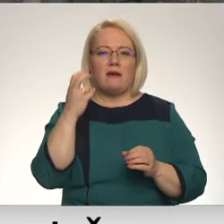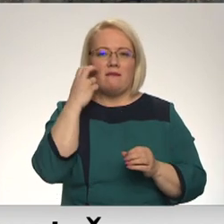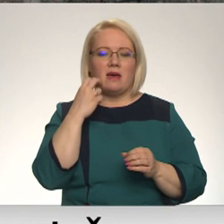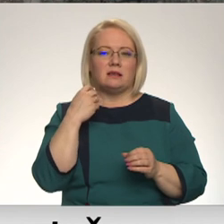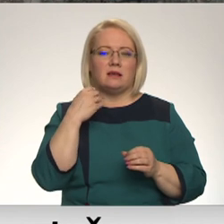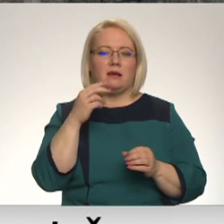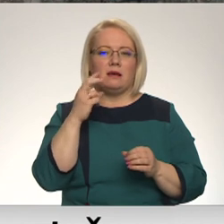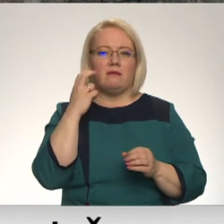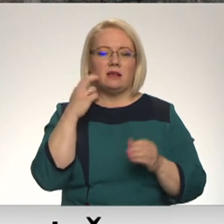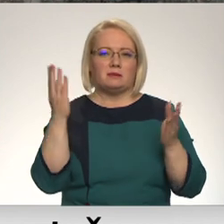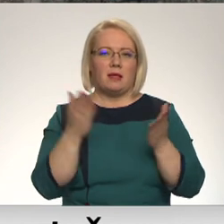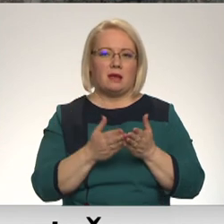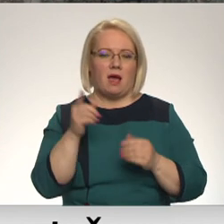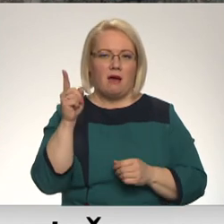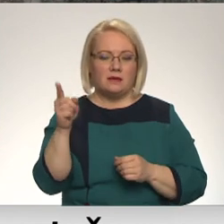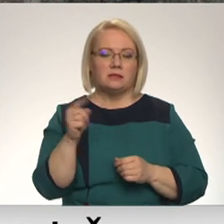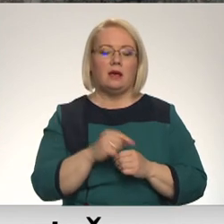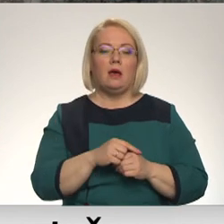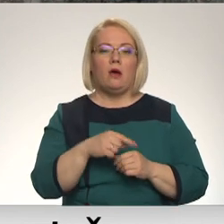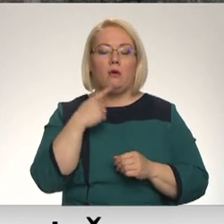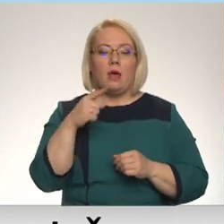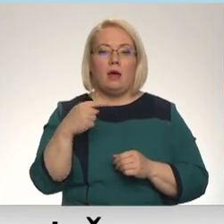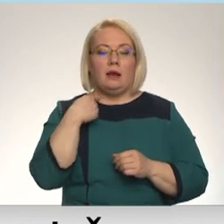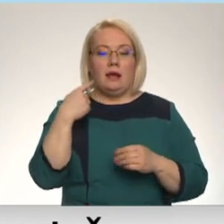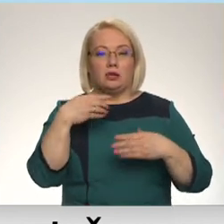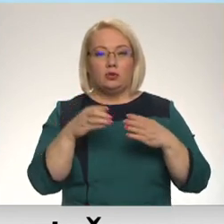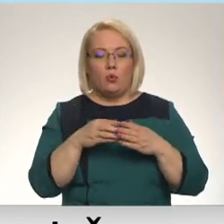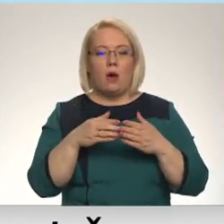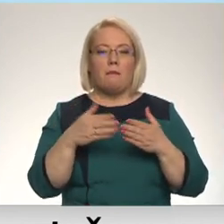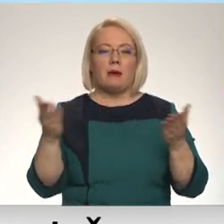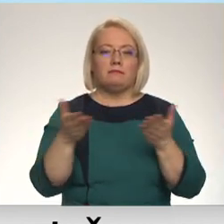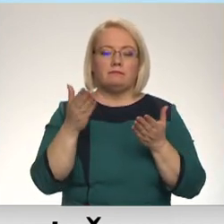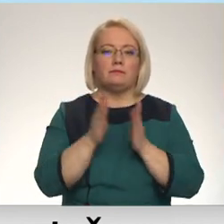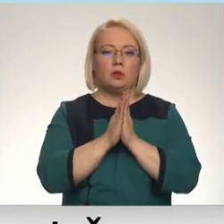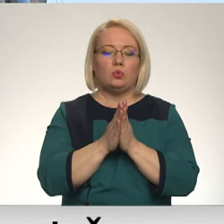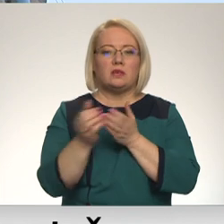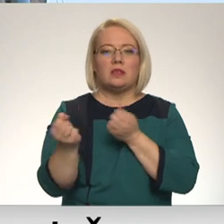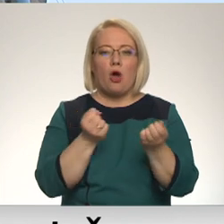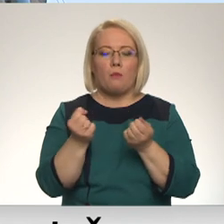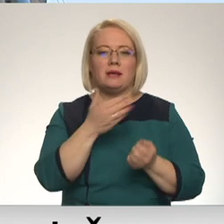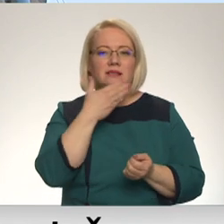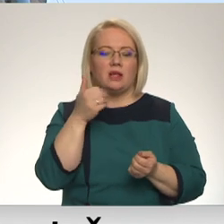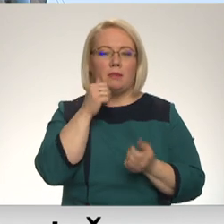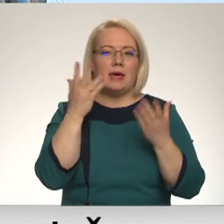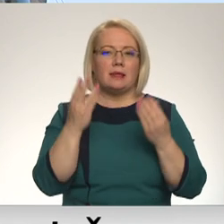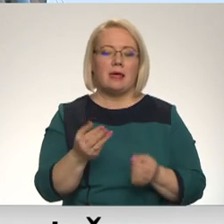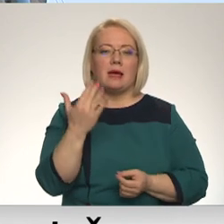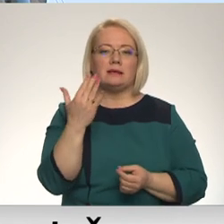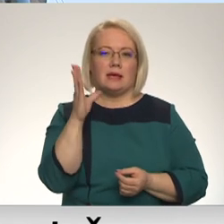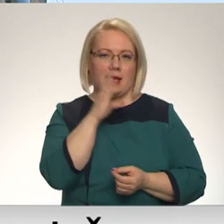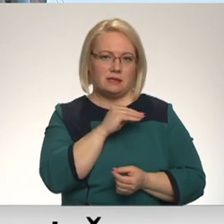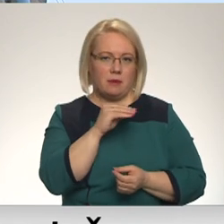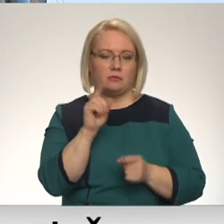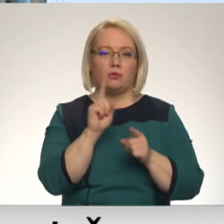Vecmilgrāvis. Vienlaikus uzņēmējs un Rīgas doma mudina iedzīvotājus taupīt siltumu ikdienā, cik vien tas iespējams. Un